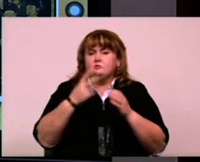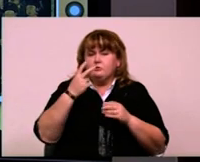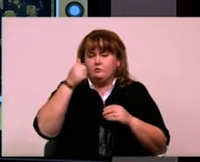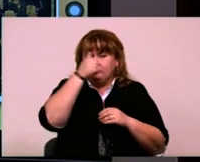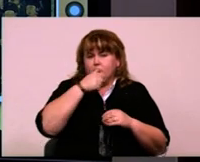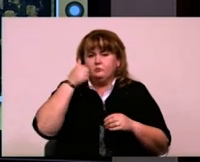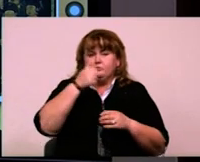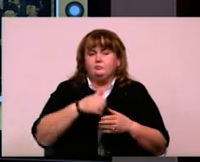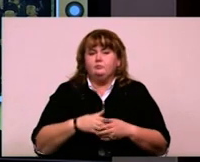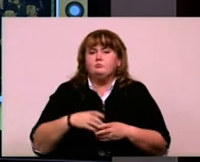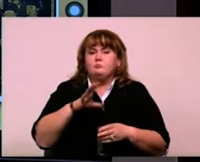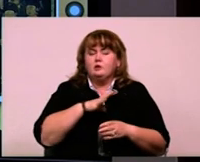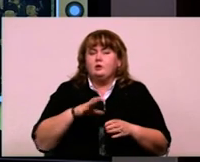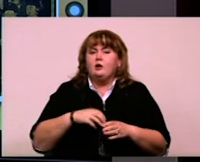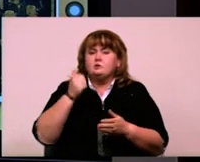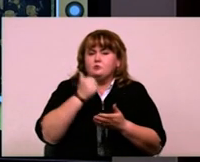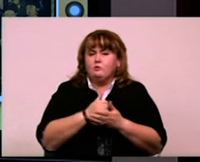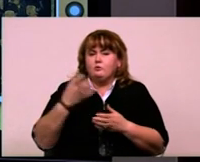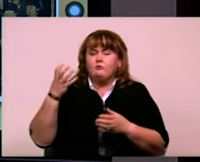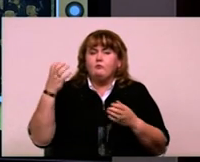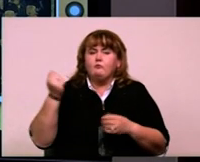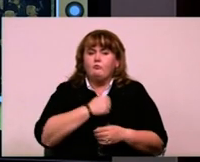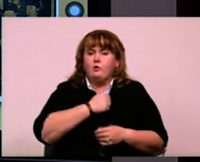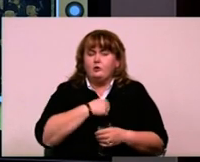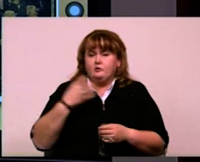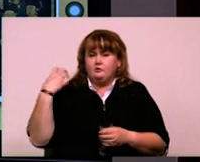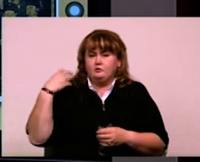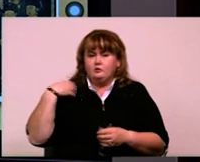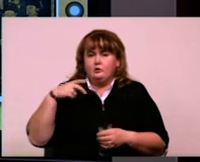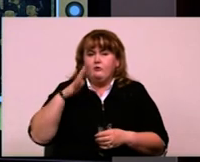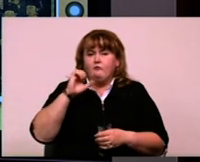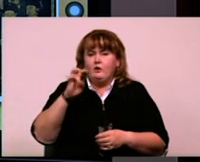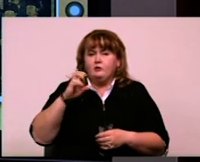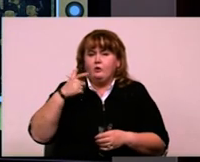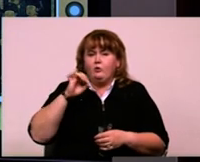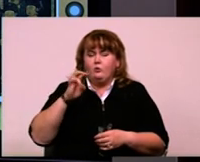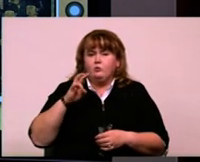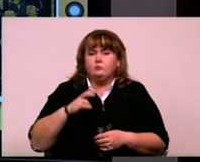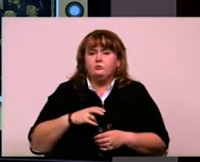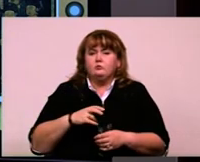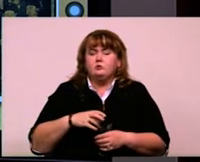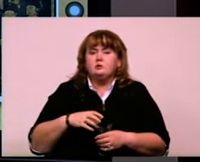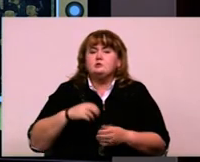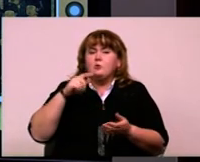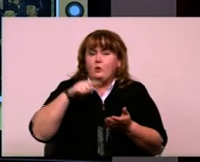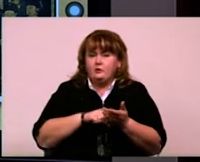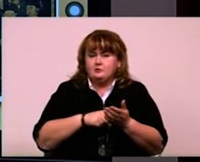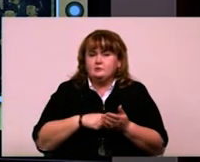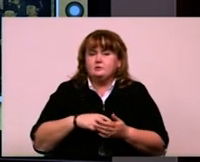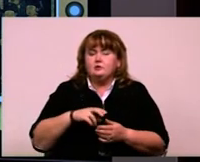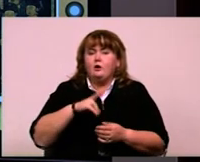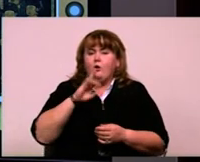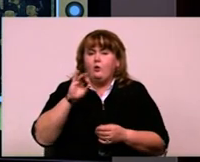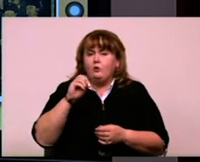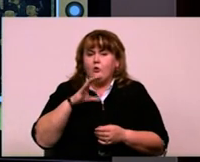1392 года, была основана военачальником Ван Гоном. Столицей государства Корё